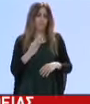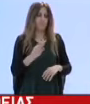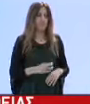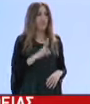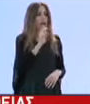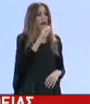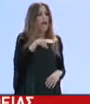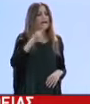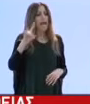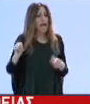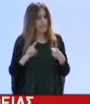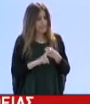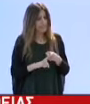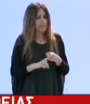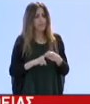Ευάγγελο Αβέροφ,